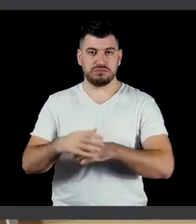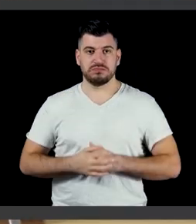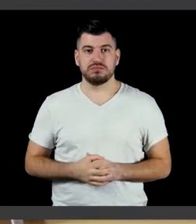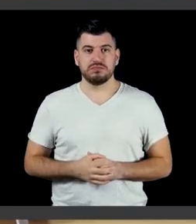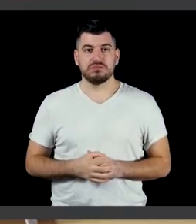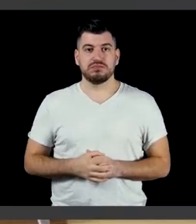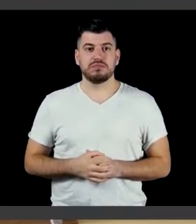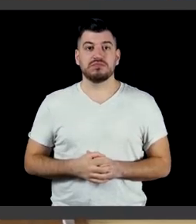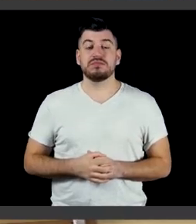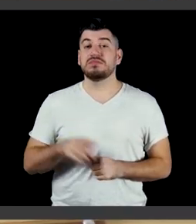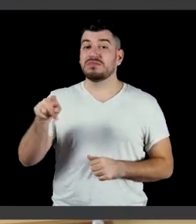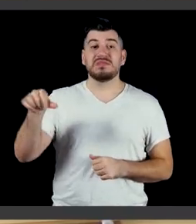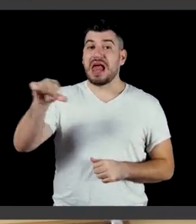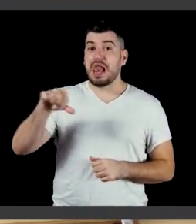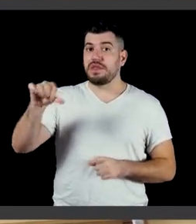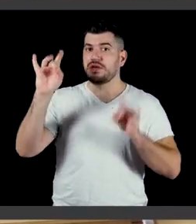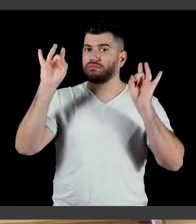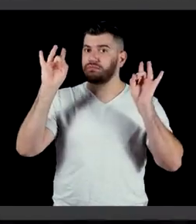Δεν θα βάλω καθόλου λάδι μέσα.